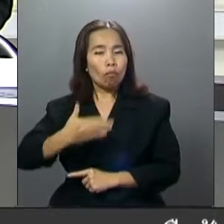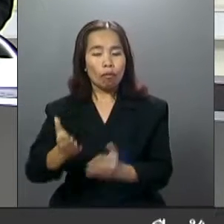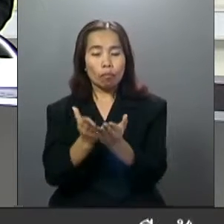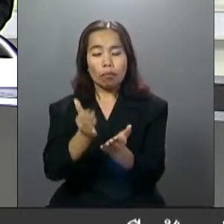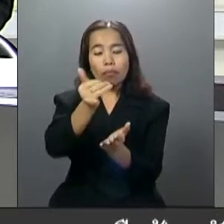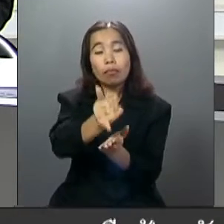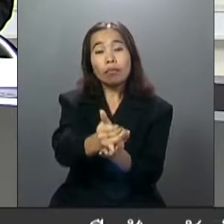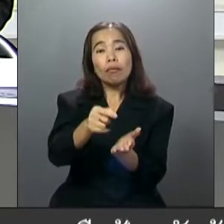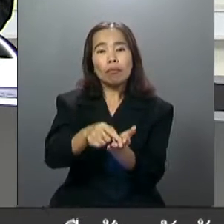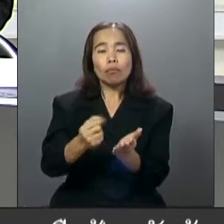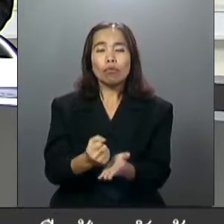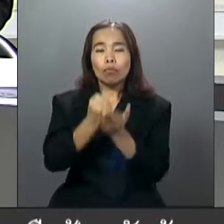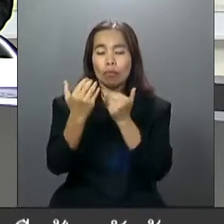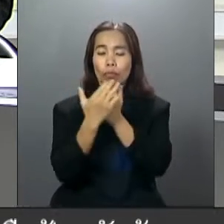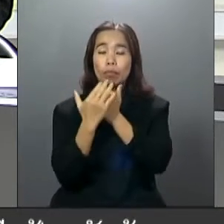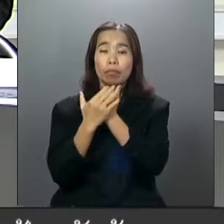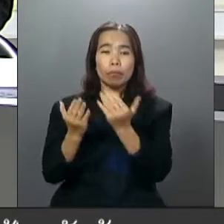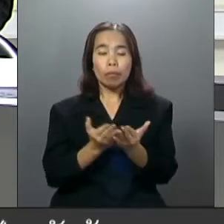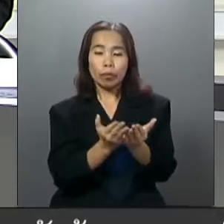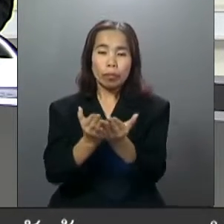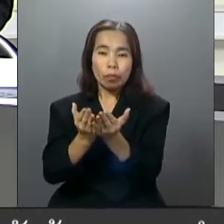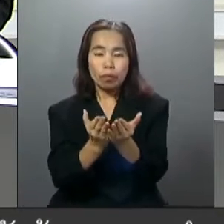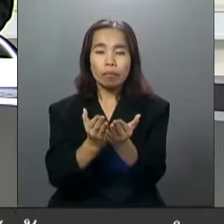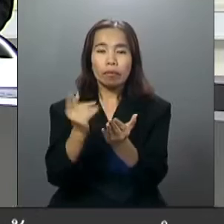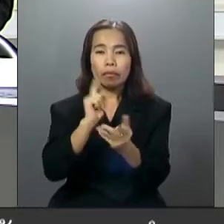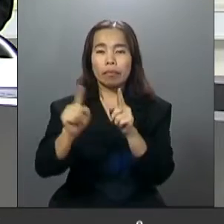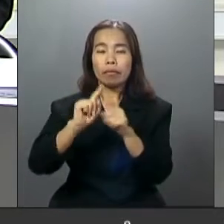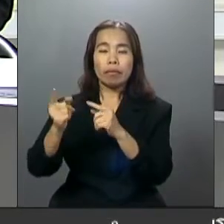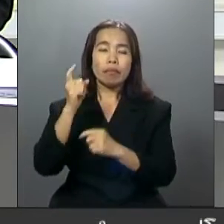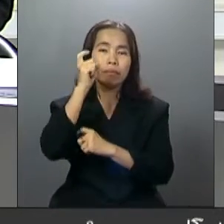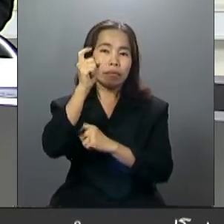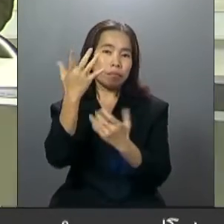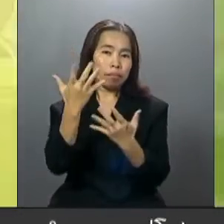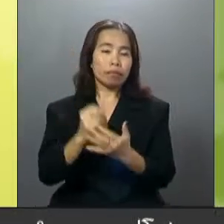จะช่วยคุ้มครองชาวเลในการทำมาหากินในท้องทะเลได้อย่างปลอดภัยค่ะ